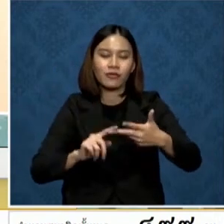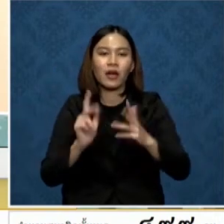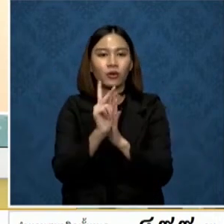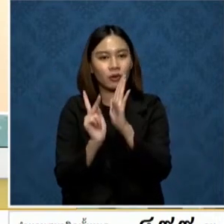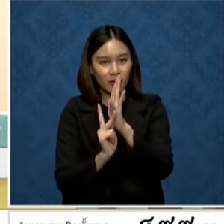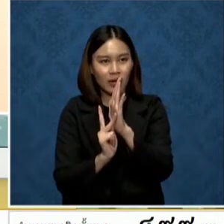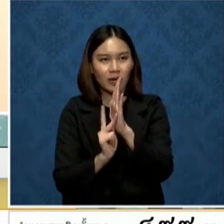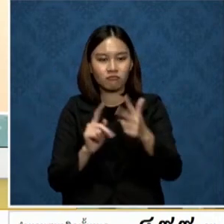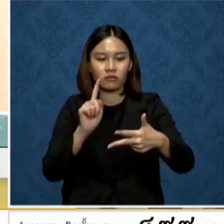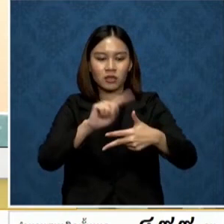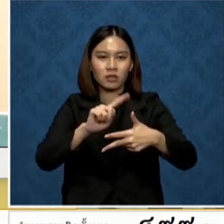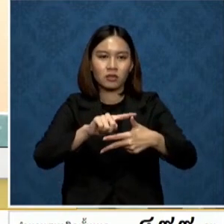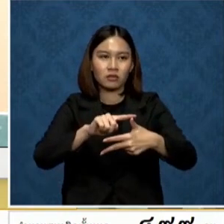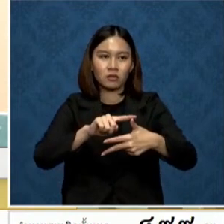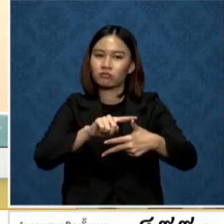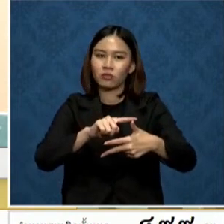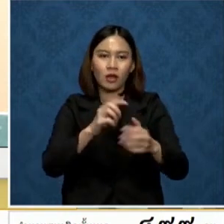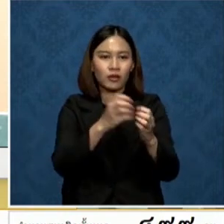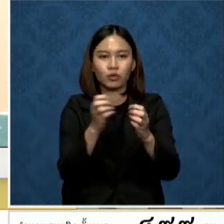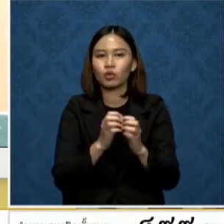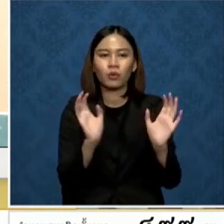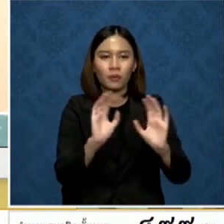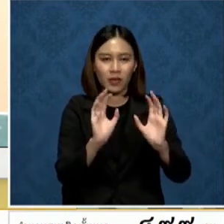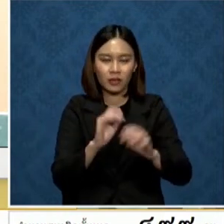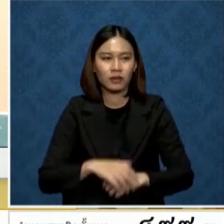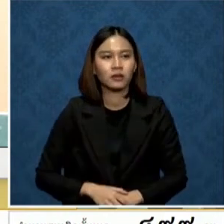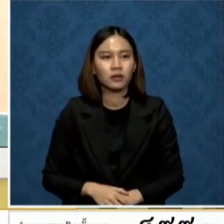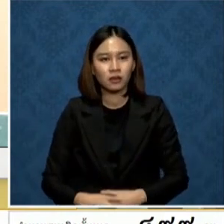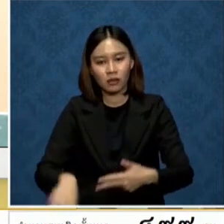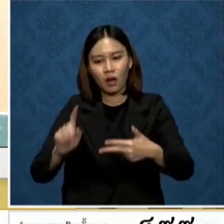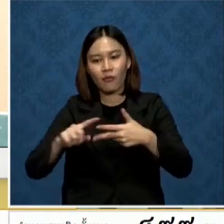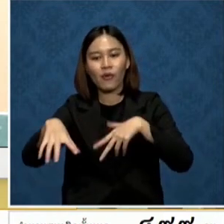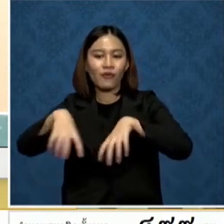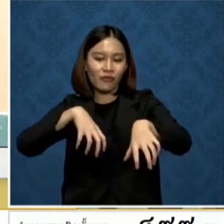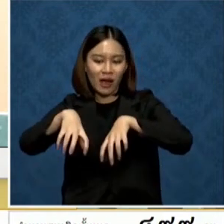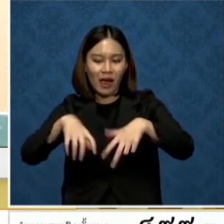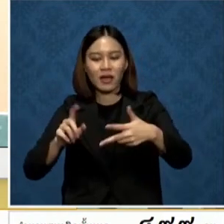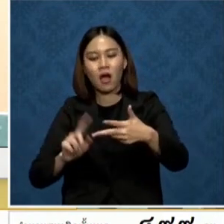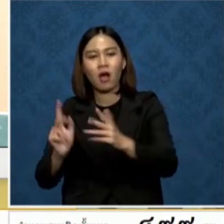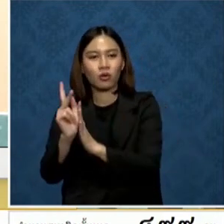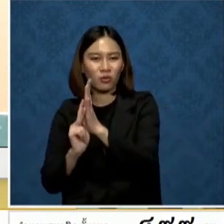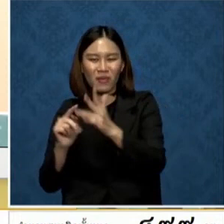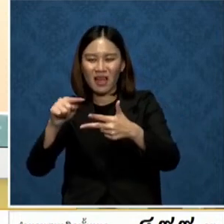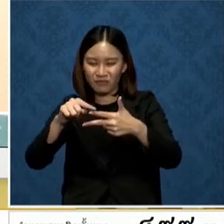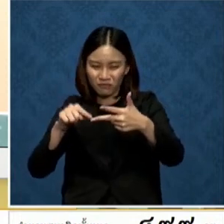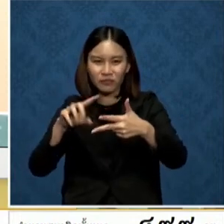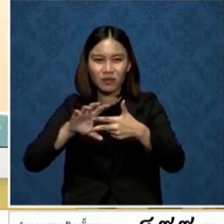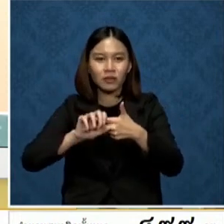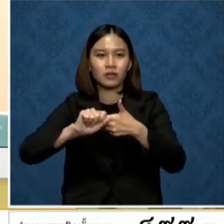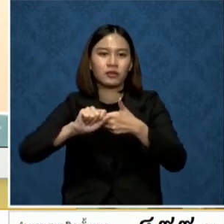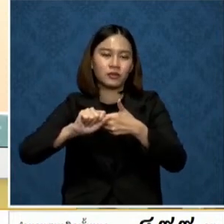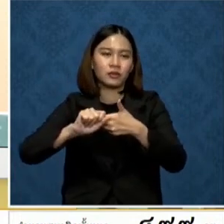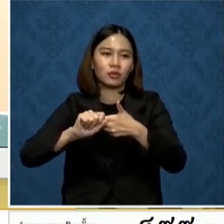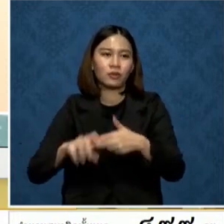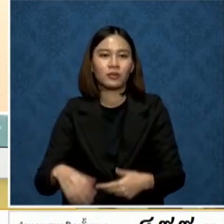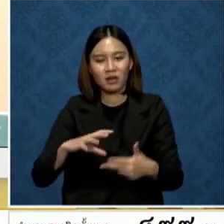ฝ่ายตุลาการผมคงจะไม่ก้าร่วงไม่พูดถึงล่ะครับแต่ฝ่ายบริหารกับฝ่ายนิติบัญญัติเนี่ยมันหนีกันไม่ได้ครับที่